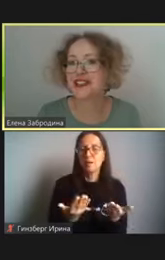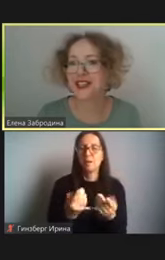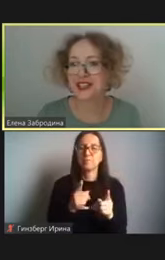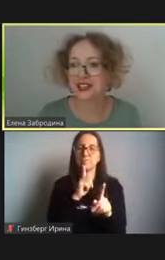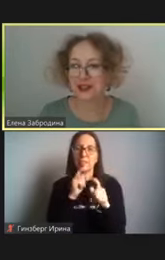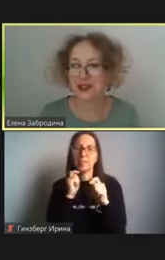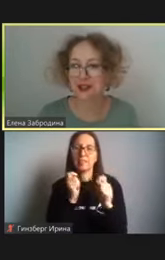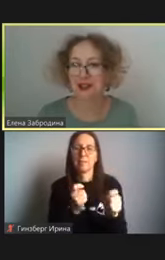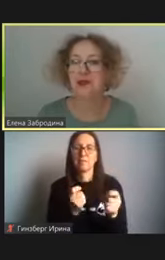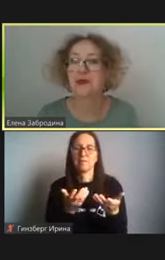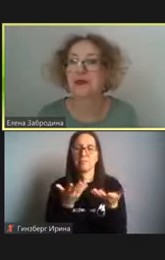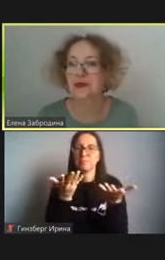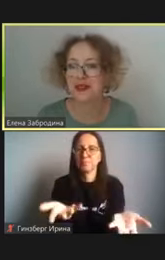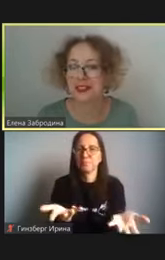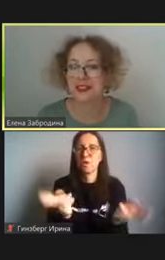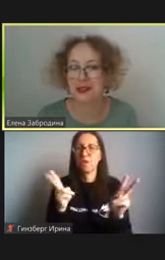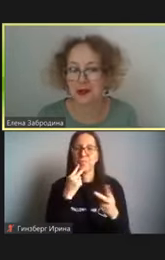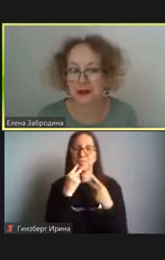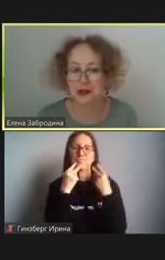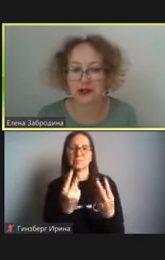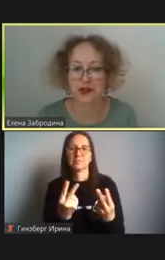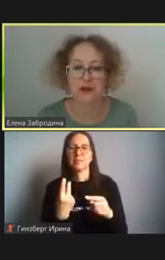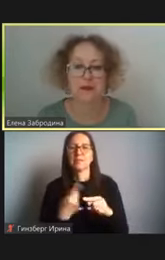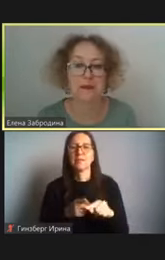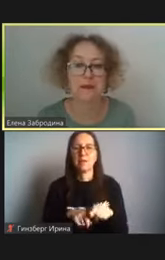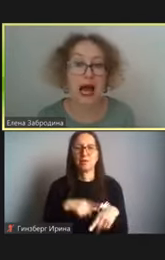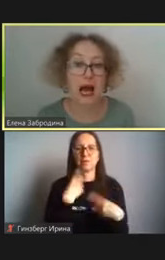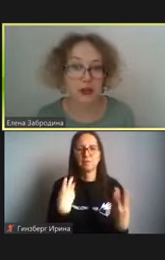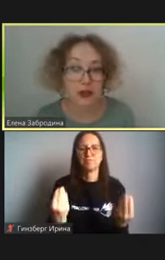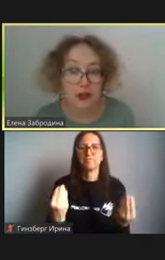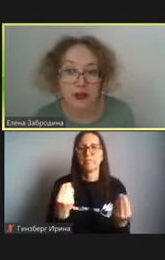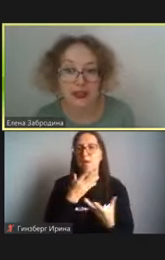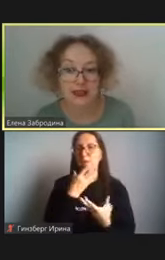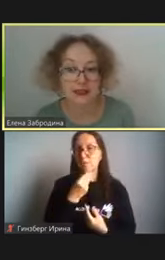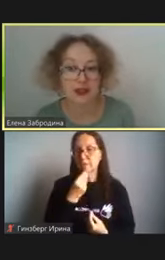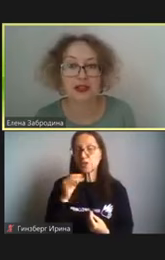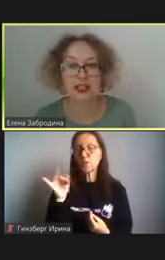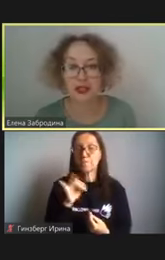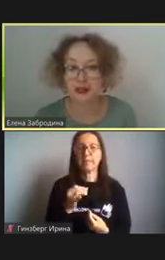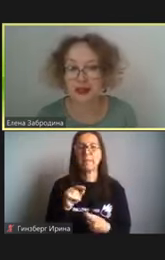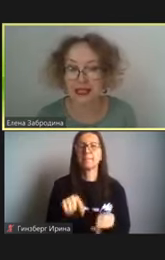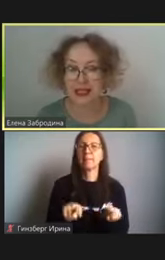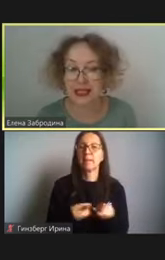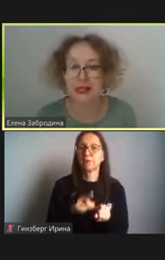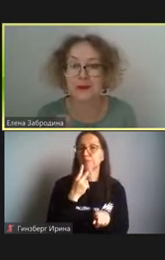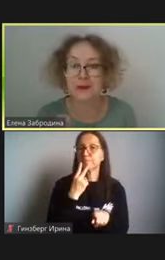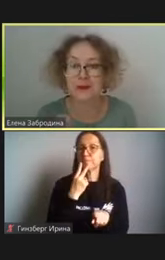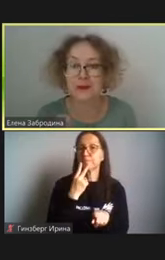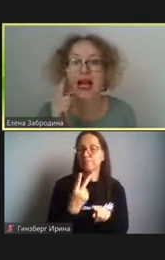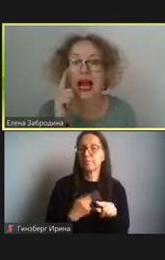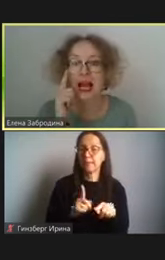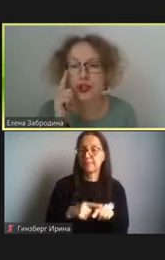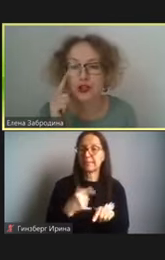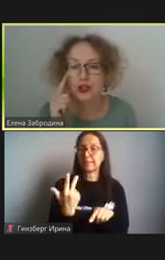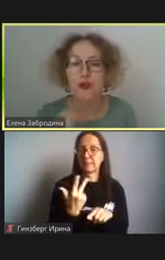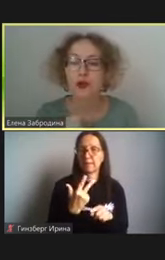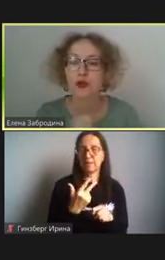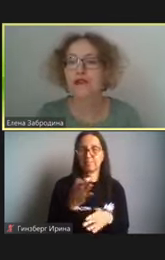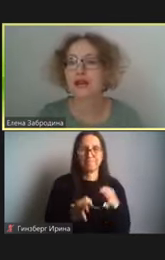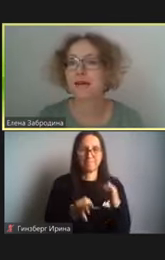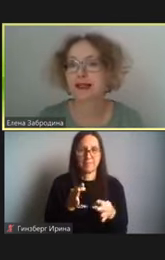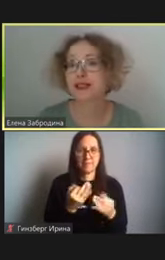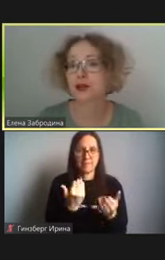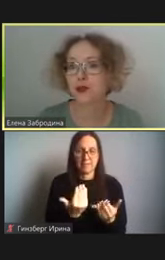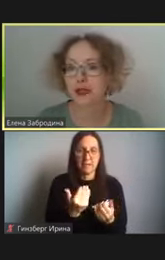приношение зрителю, который любуется этой роскошью. Но не только здесь идет речь про стихии. Еще